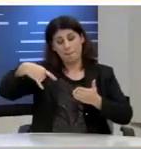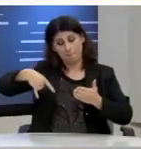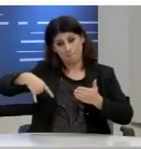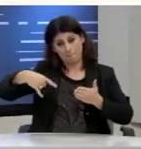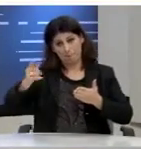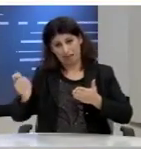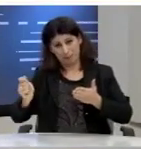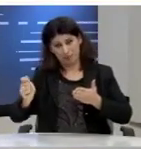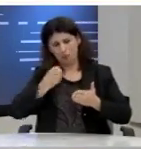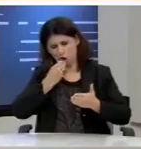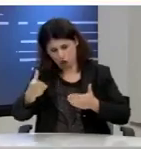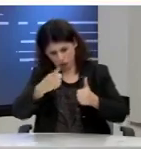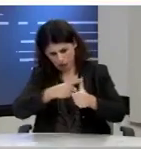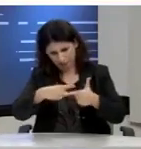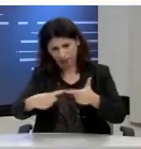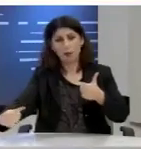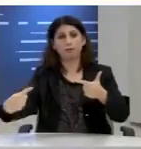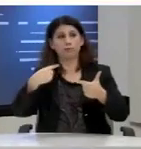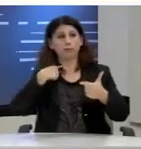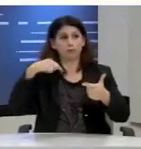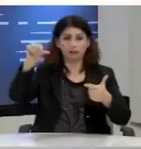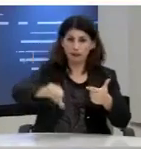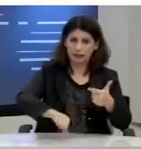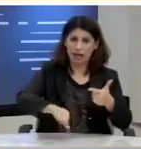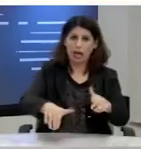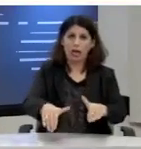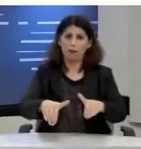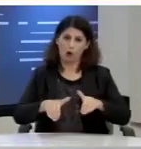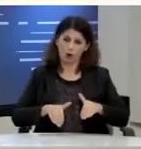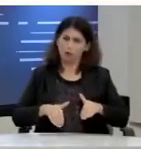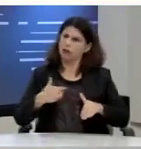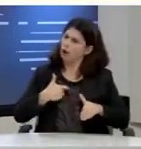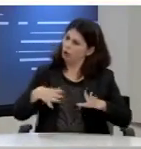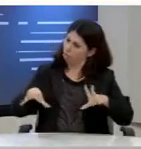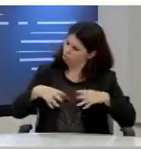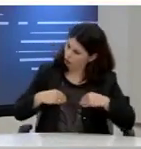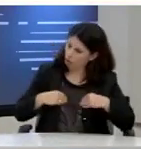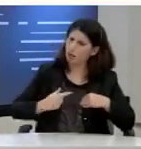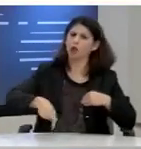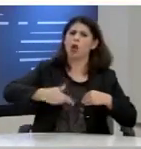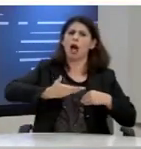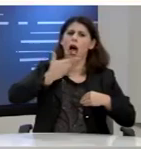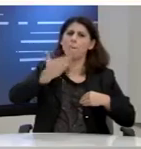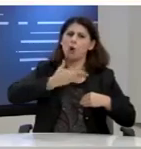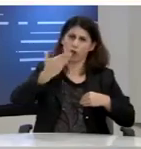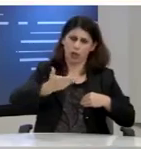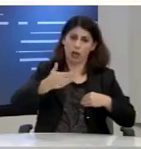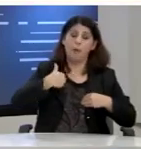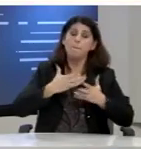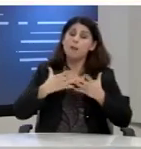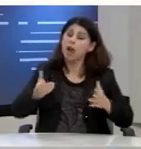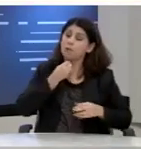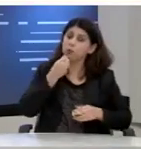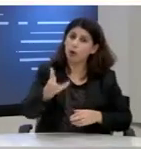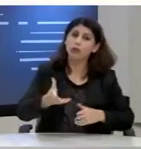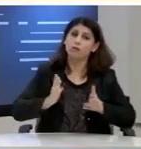είναι ήττα. Οι πρέσπες είναι υποχώρηση. Το δέχουμε και απολογούμε. Μεγάλη προδοσία ήταν και